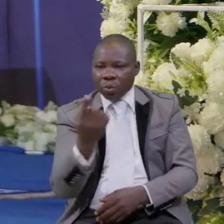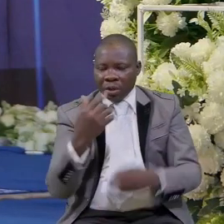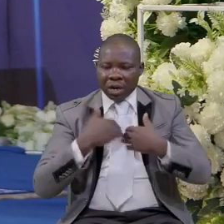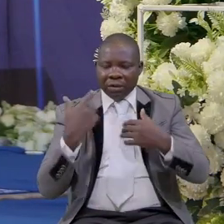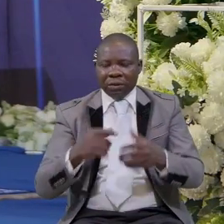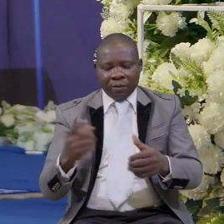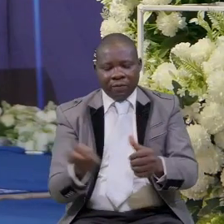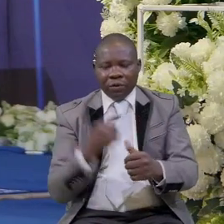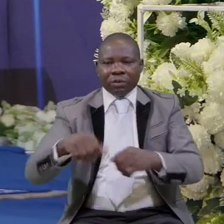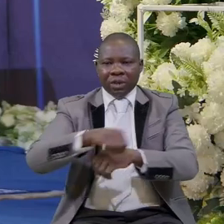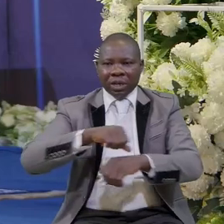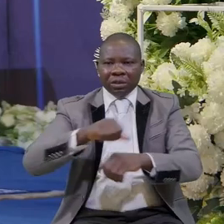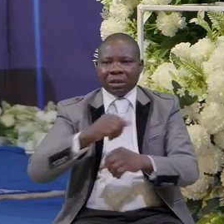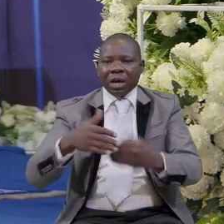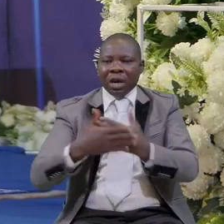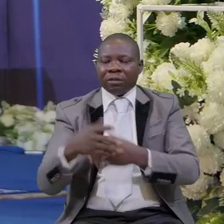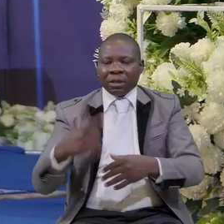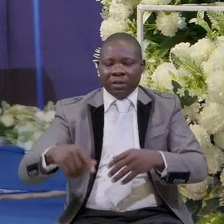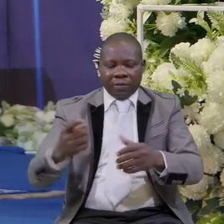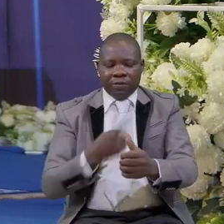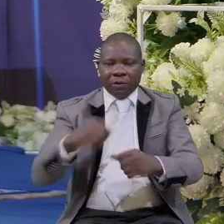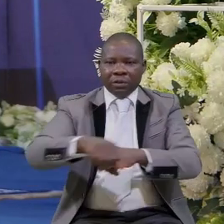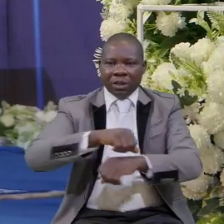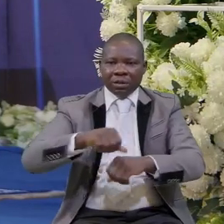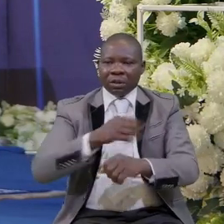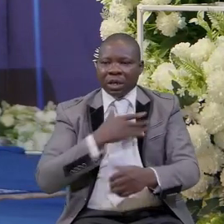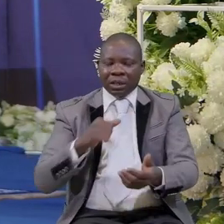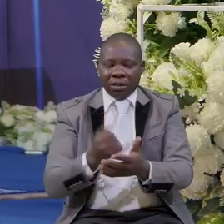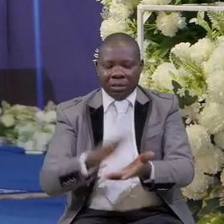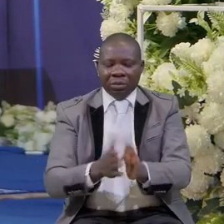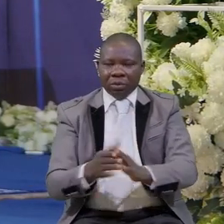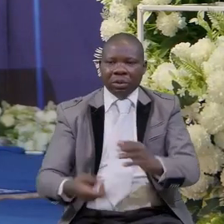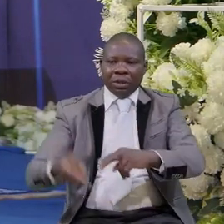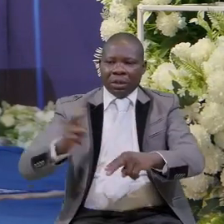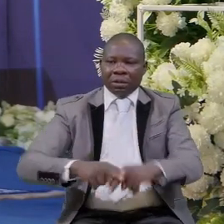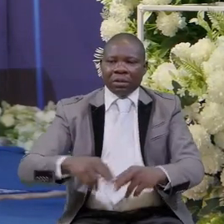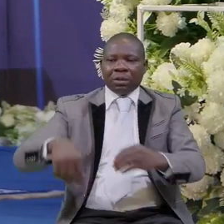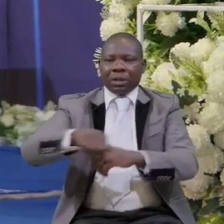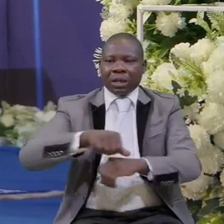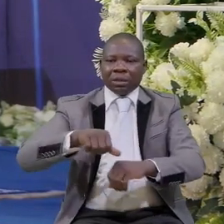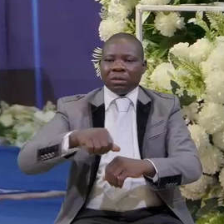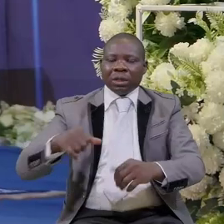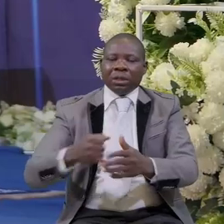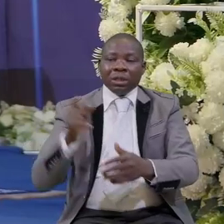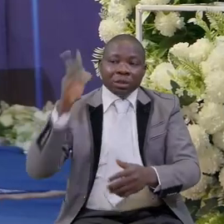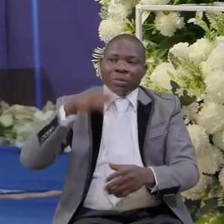initiale. Plus tard, après que l'onction initiale s'est accrue, s'est augmentée, il leur dira, allez par tout le monde